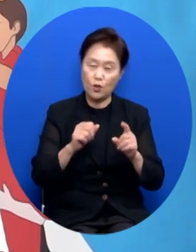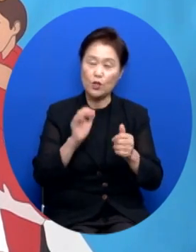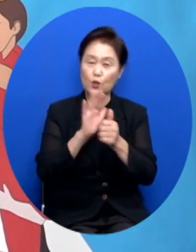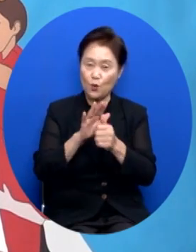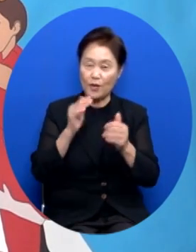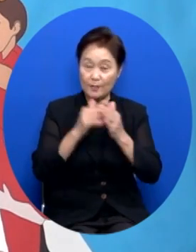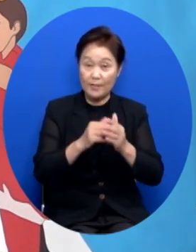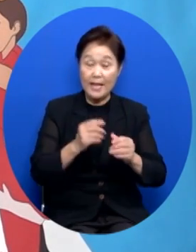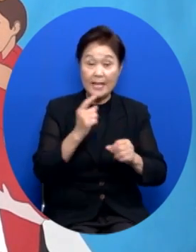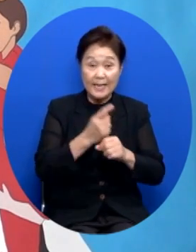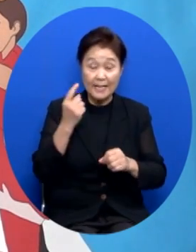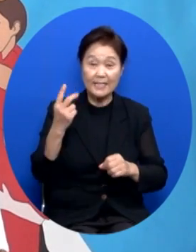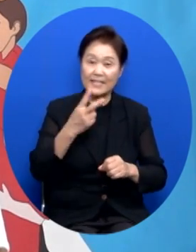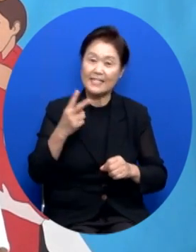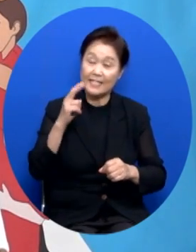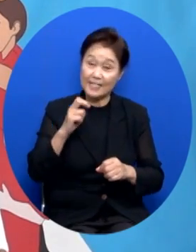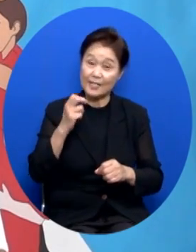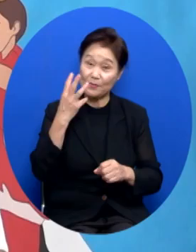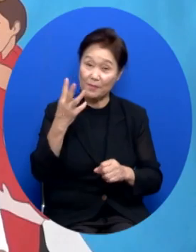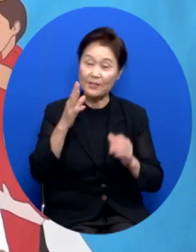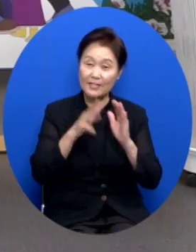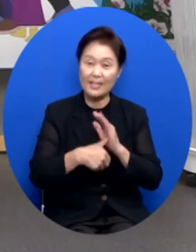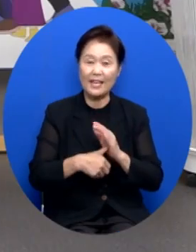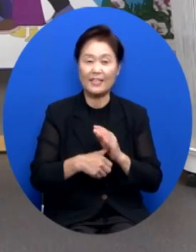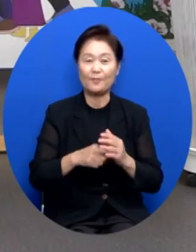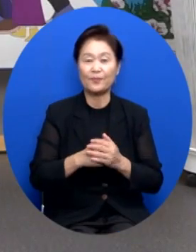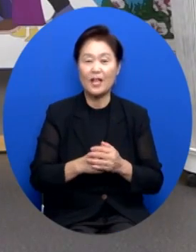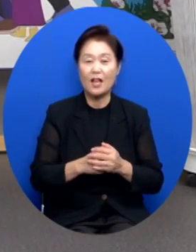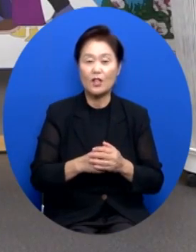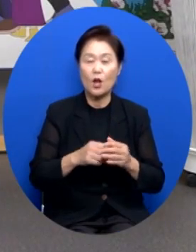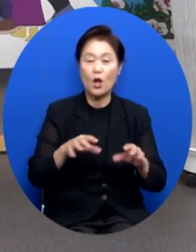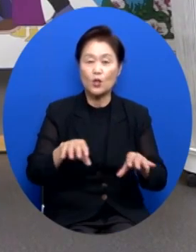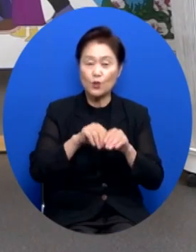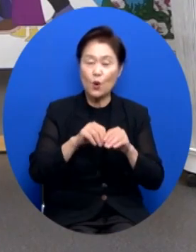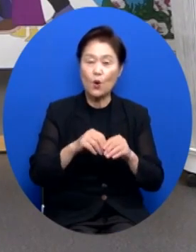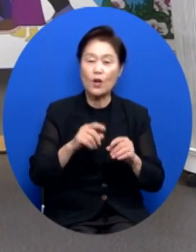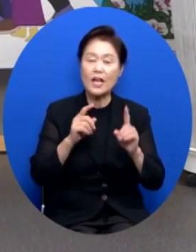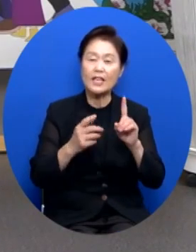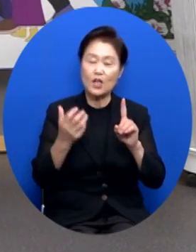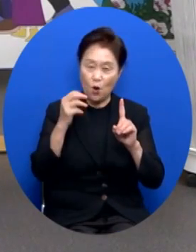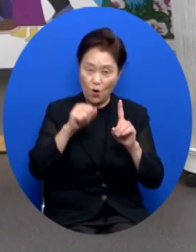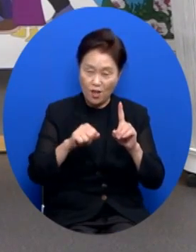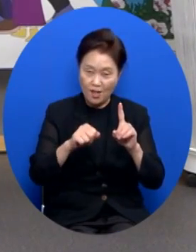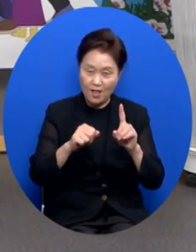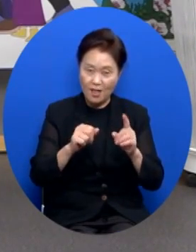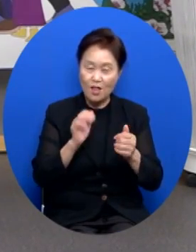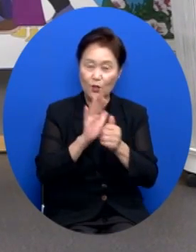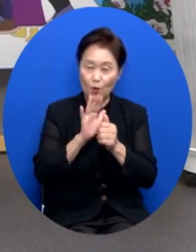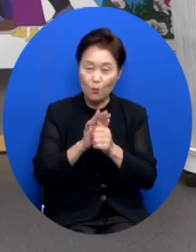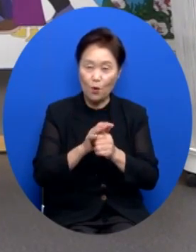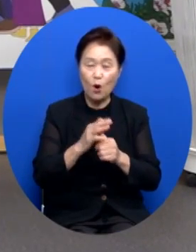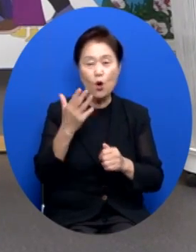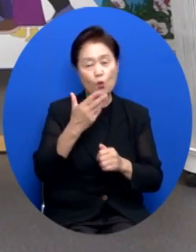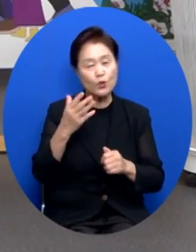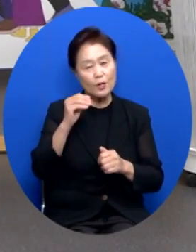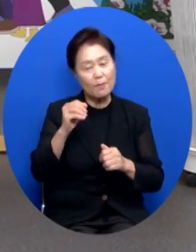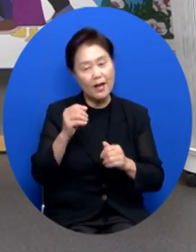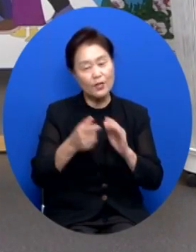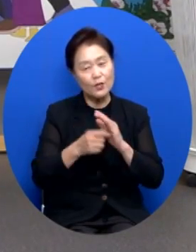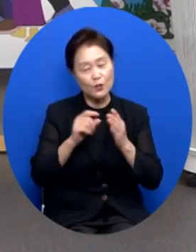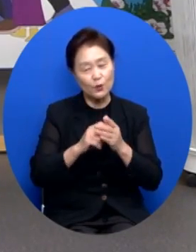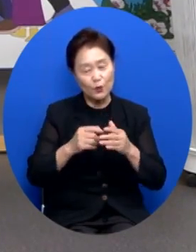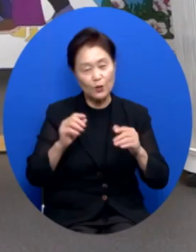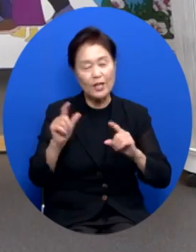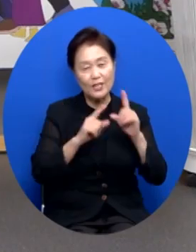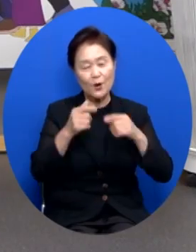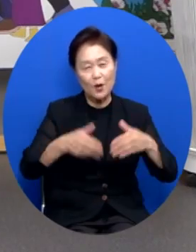작년인 2023년에는 조성가정에게 총 1억 원을 지원하고 전국 지자체를 통해서 9천만 원 상당의 생필품